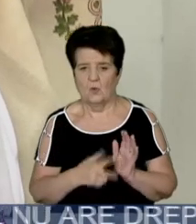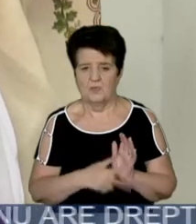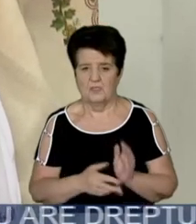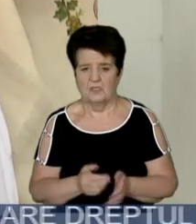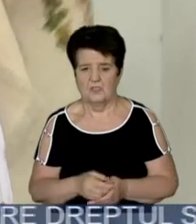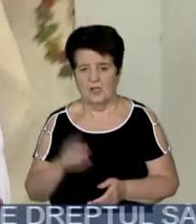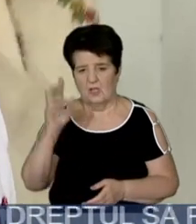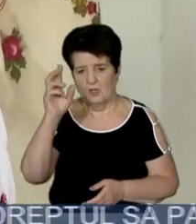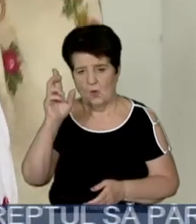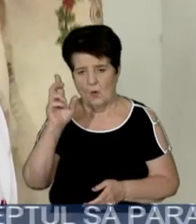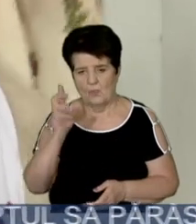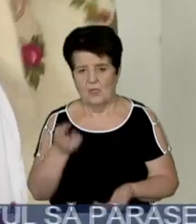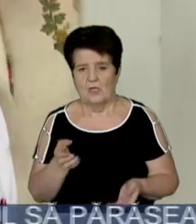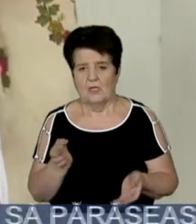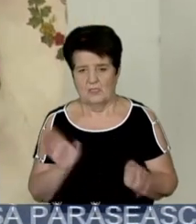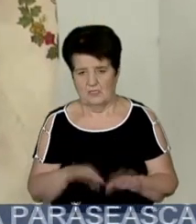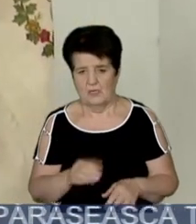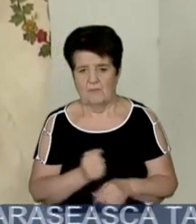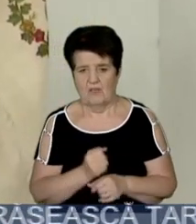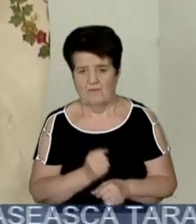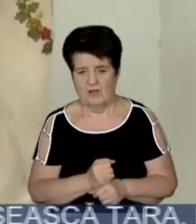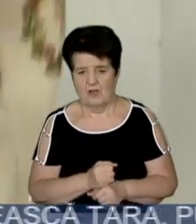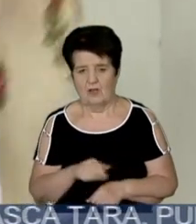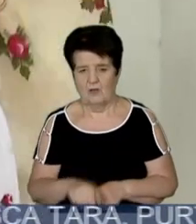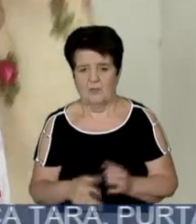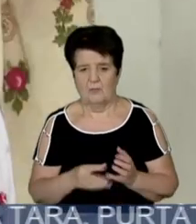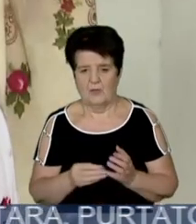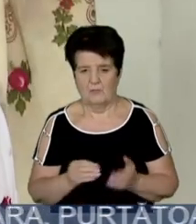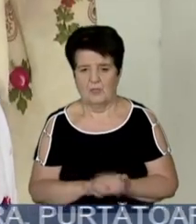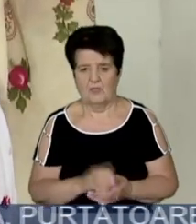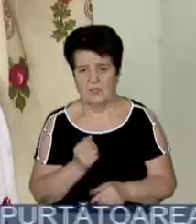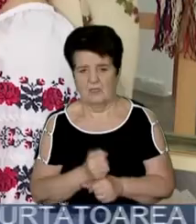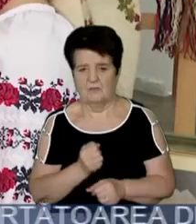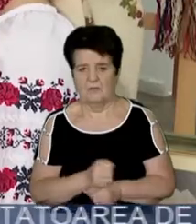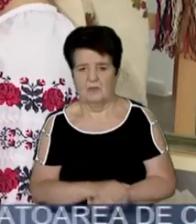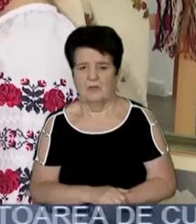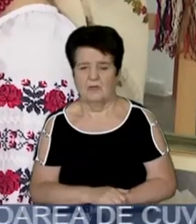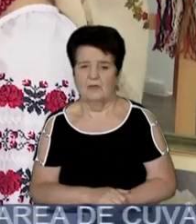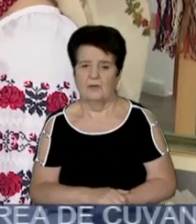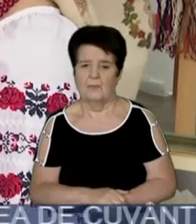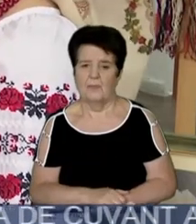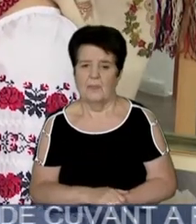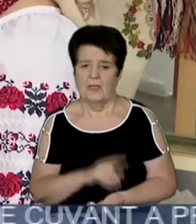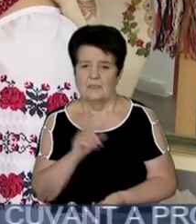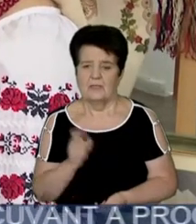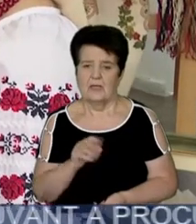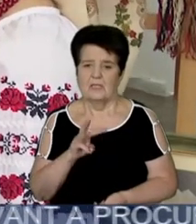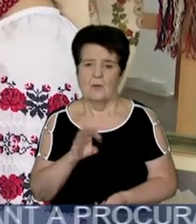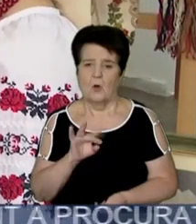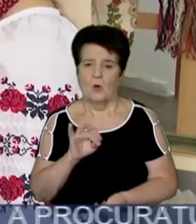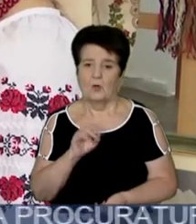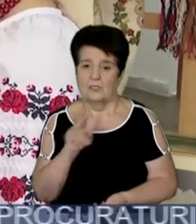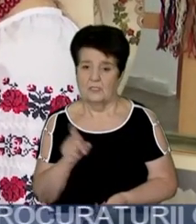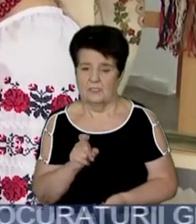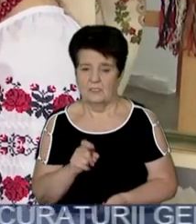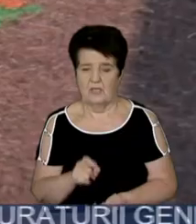vrea Domnul să mă mai lese, să mai fac treabă pe pământul ăsta, o să mai țes. Potrivit Zinaidei Moroz, cea mai mare